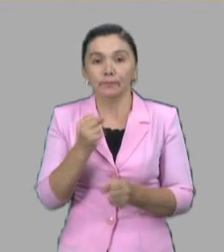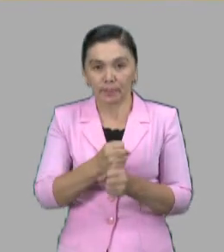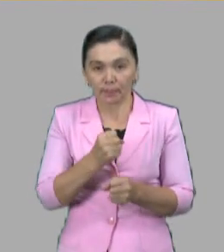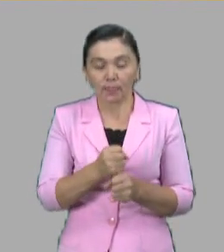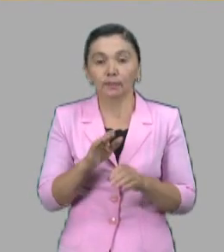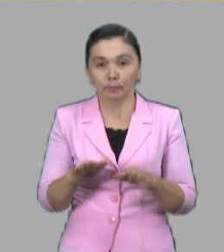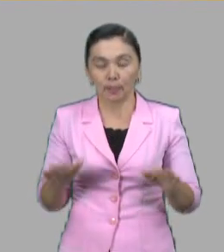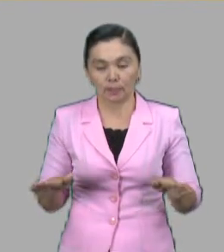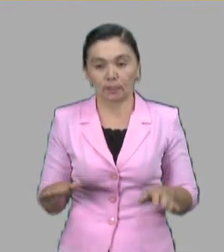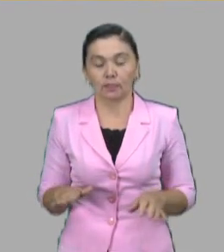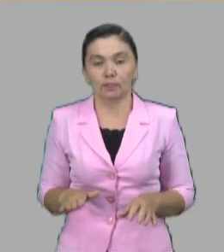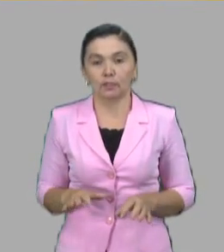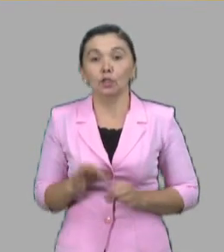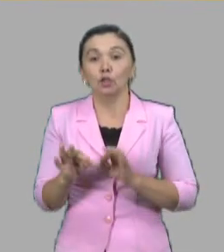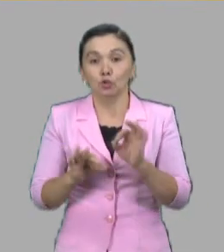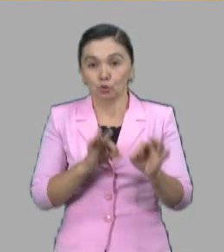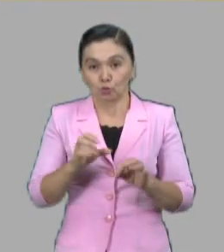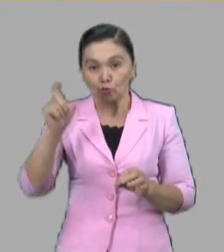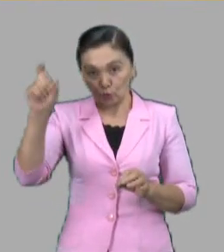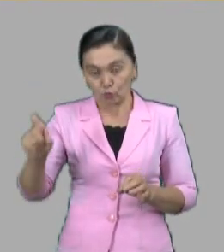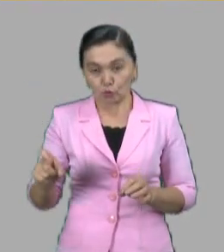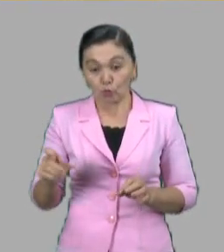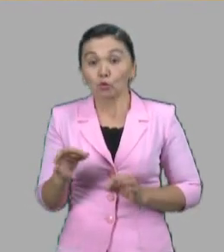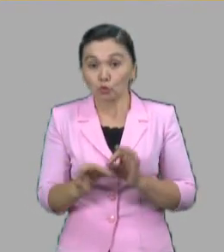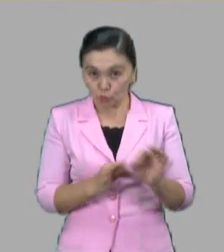Сүрөтчү сүрөт тартат.